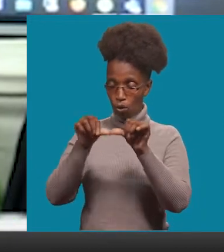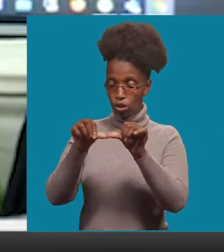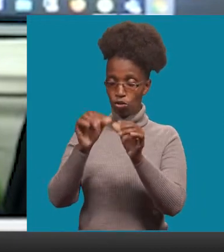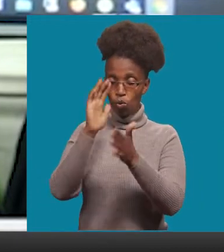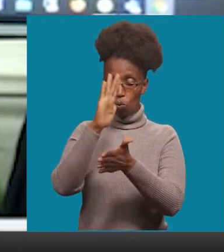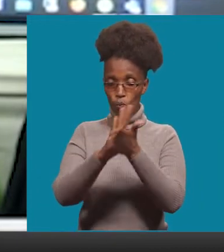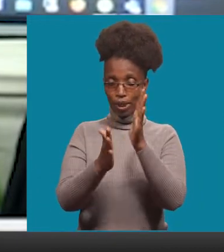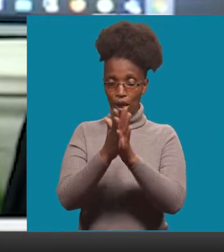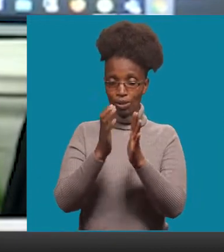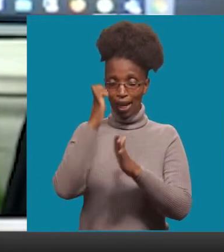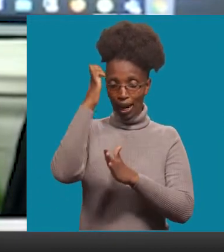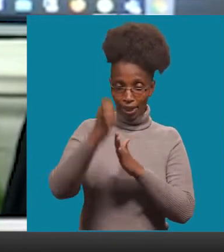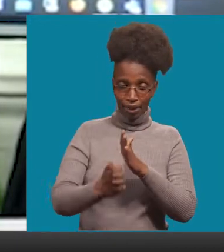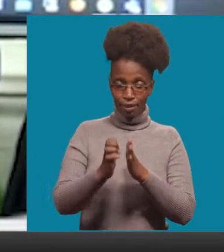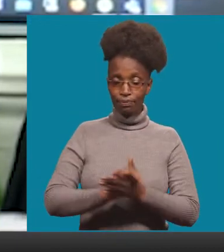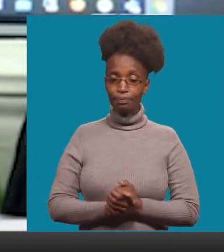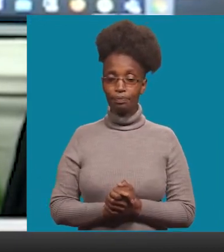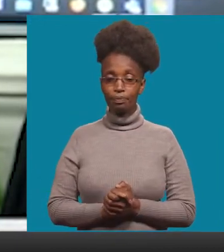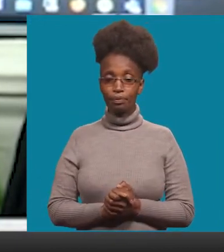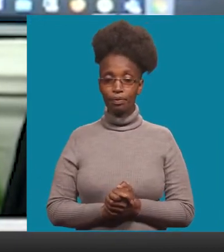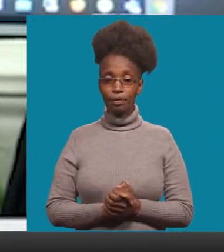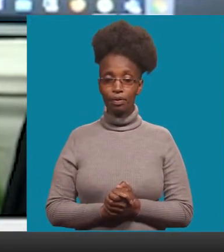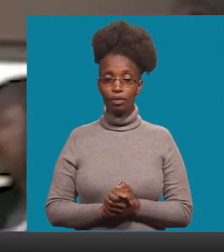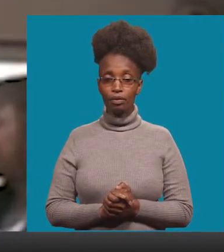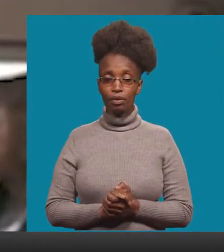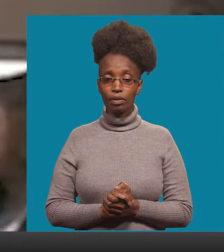that you have bestowed, we so desire.